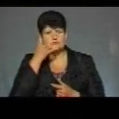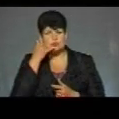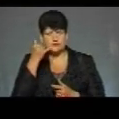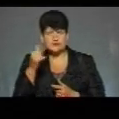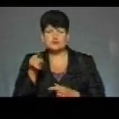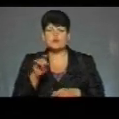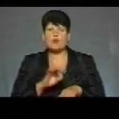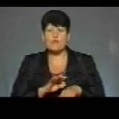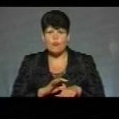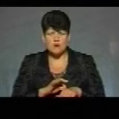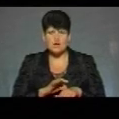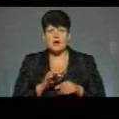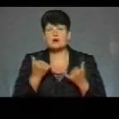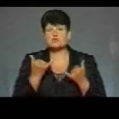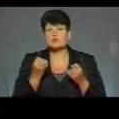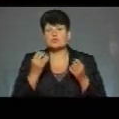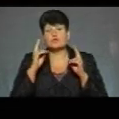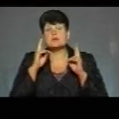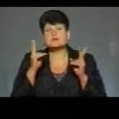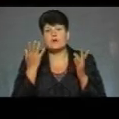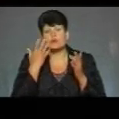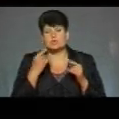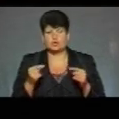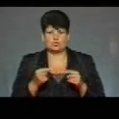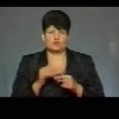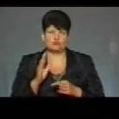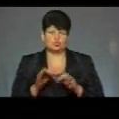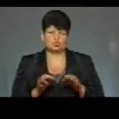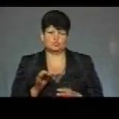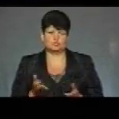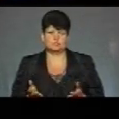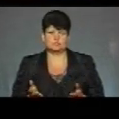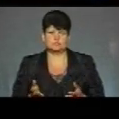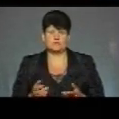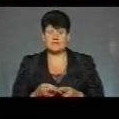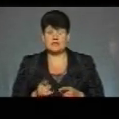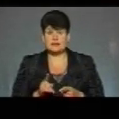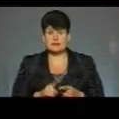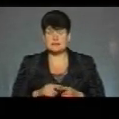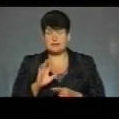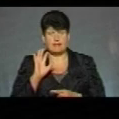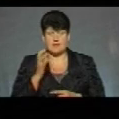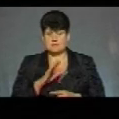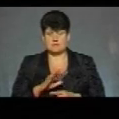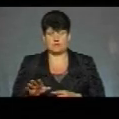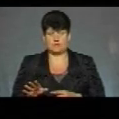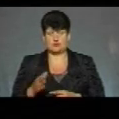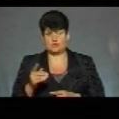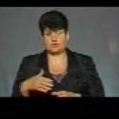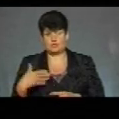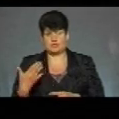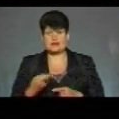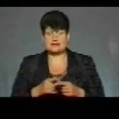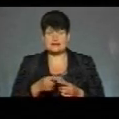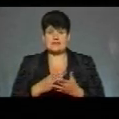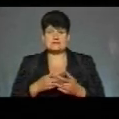він хворий, а сьогодні не знав, коли точно відбудеться судове засідання. Це зовсім несерйозно з тої сторони, це йде